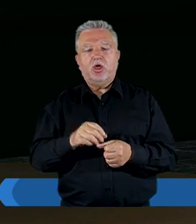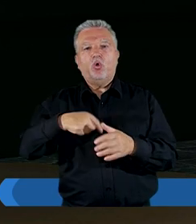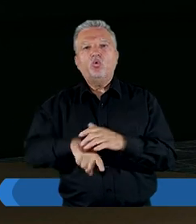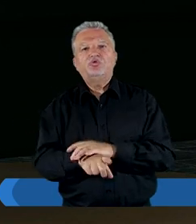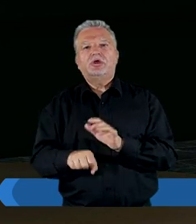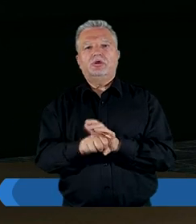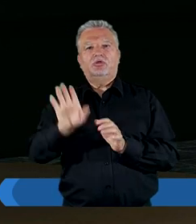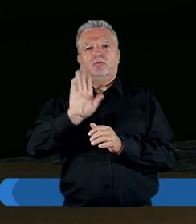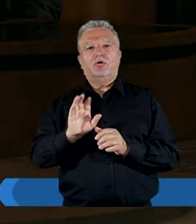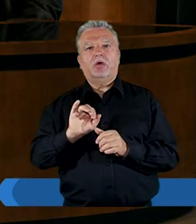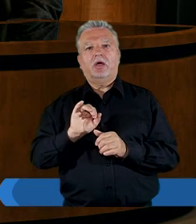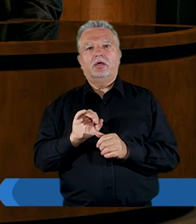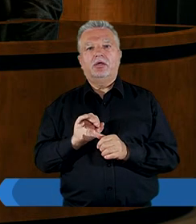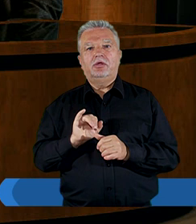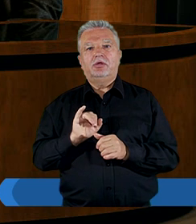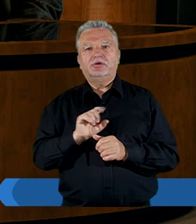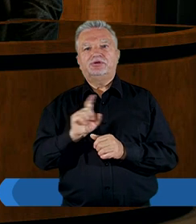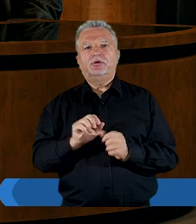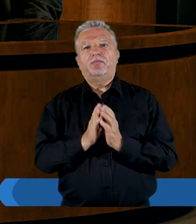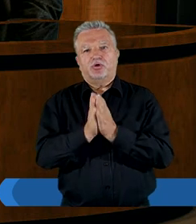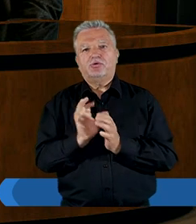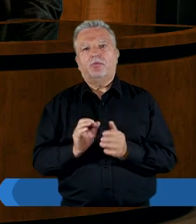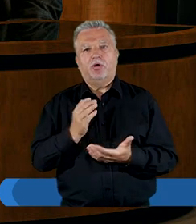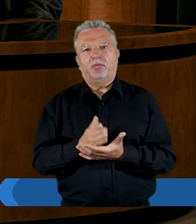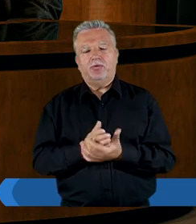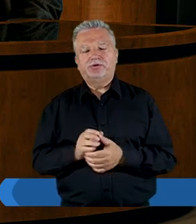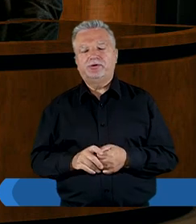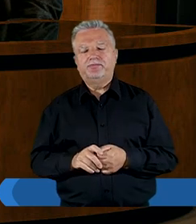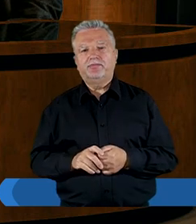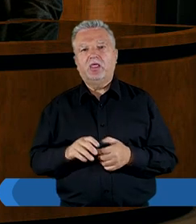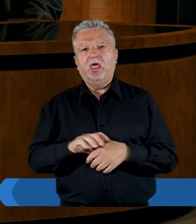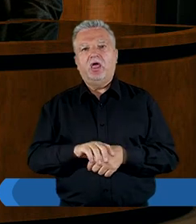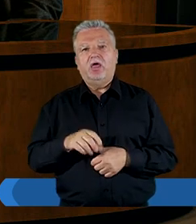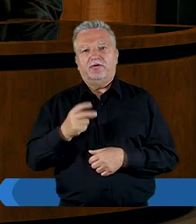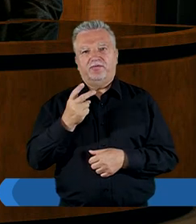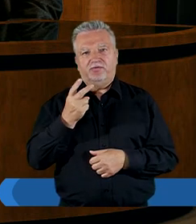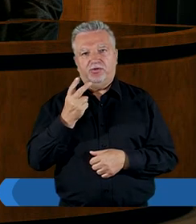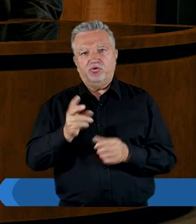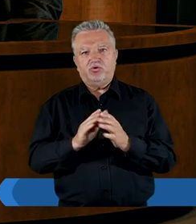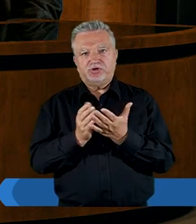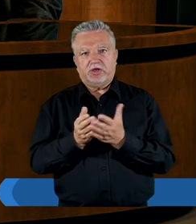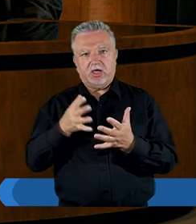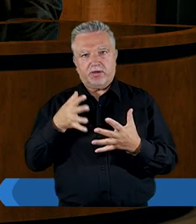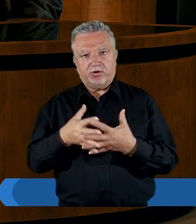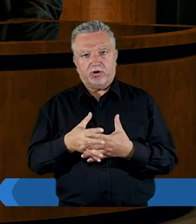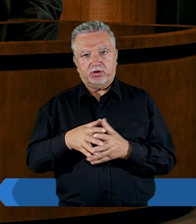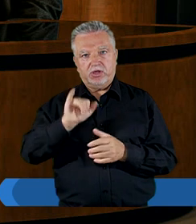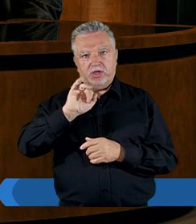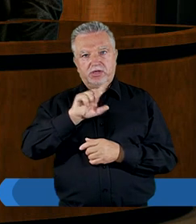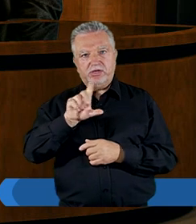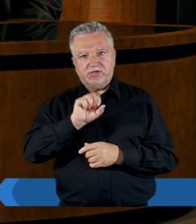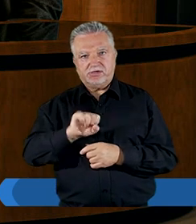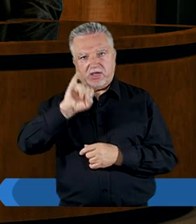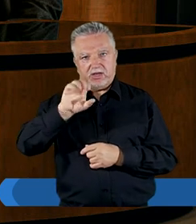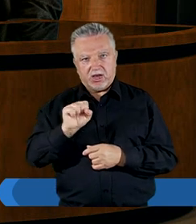Boga po opiekę i ratunek. W księgach dwóch dużych proroków, Izajasza i